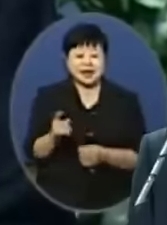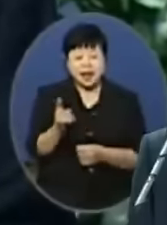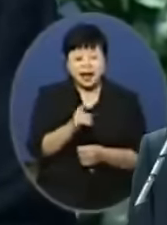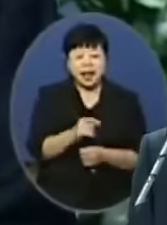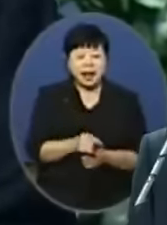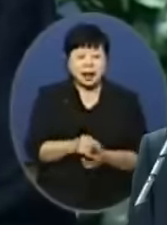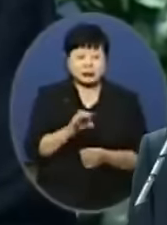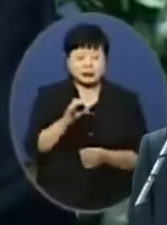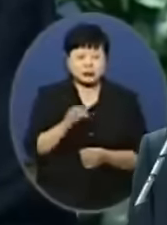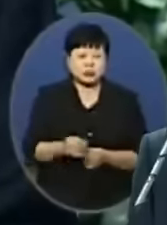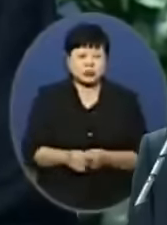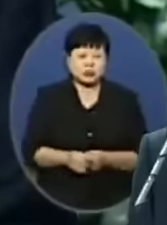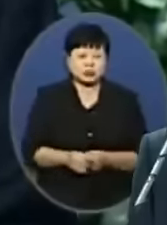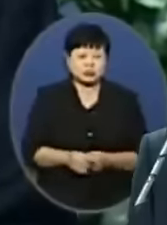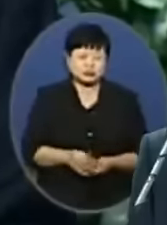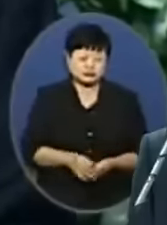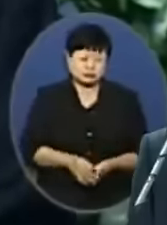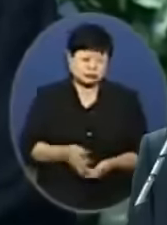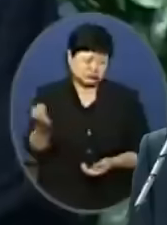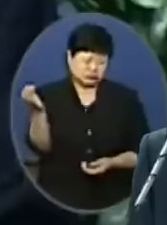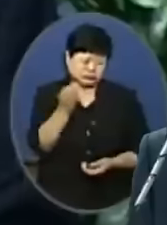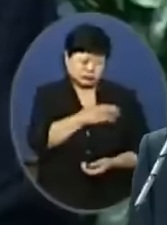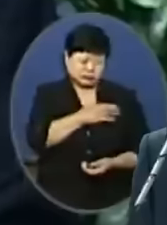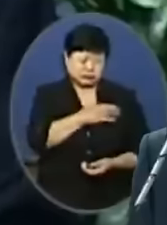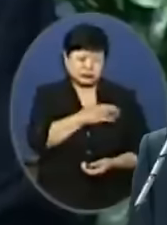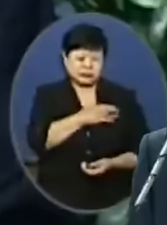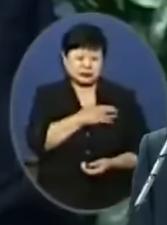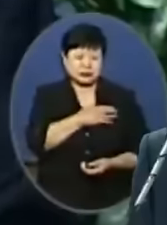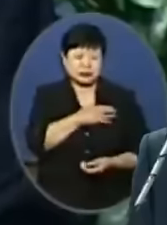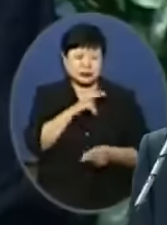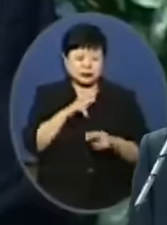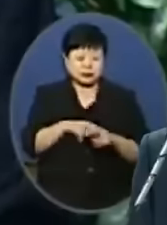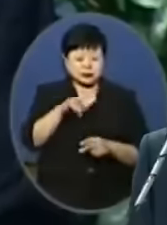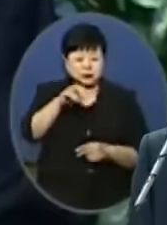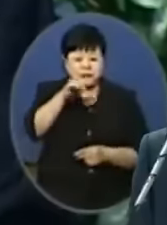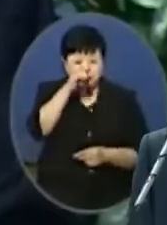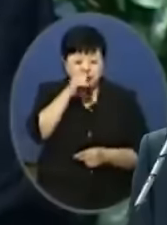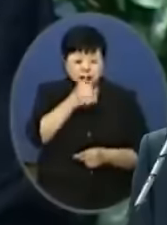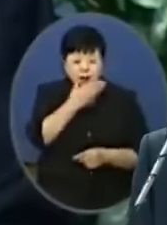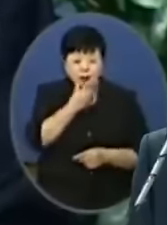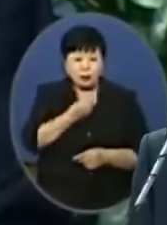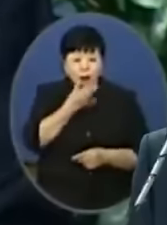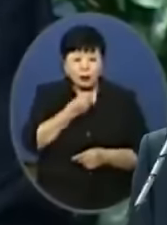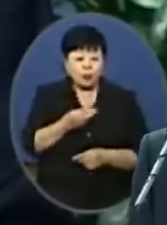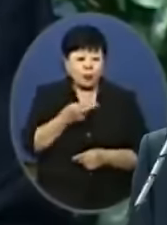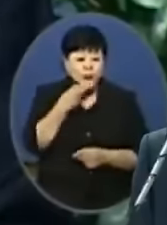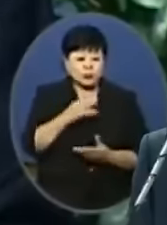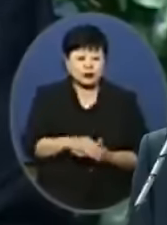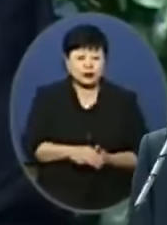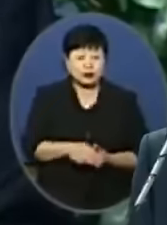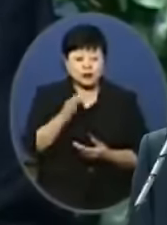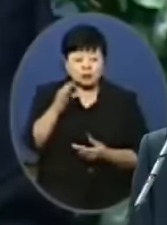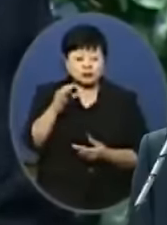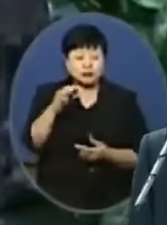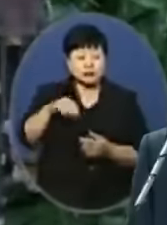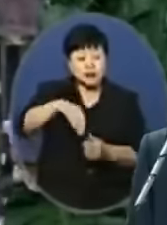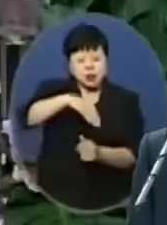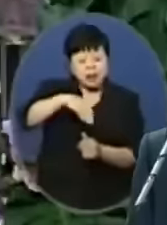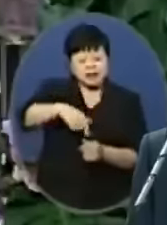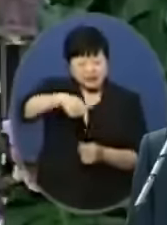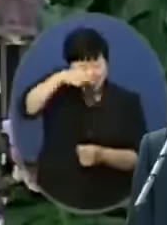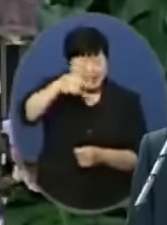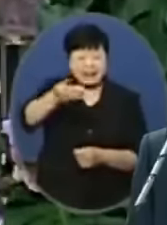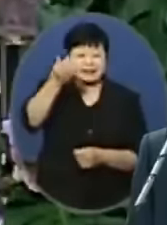아무리 재산이 많고 지위와 명예와 권세가 있어도 행복하지 않은 것입니다. 오늘날 물질적인 환경은